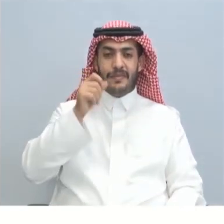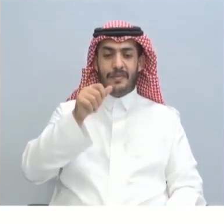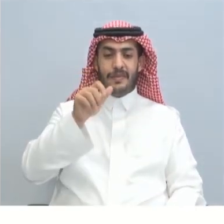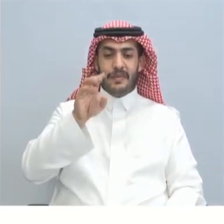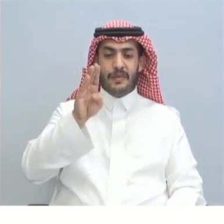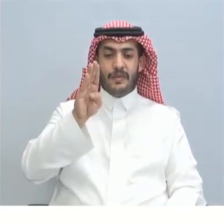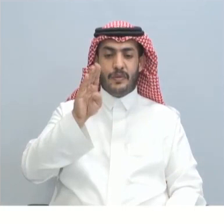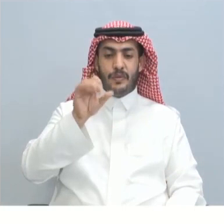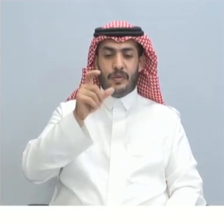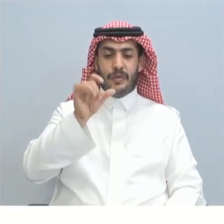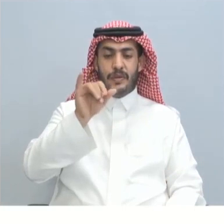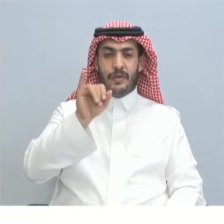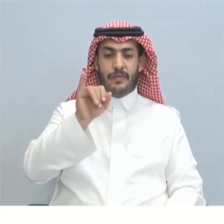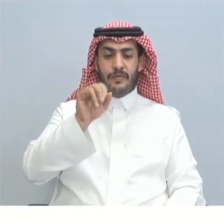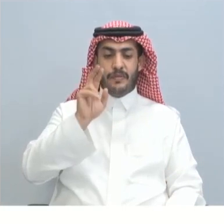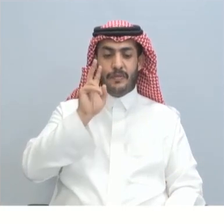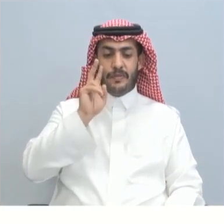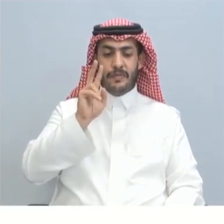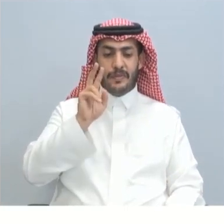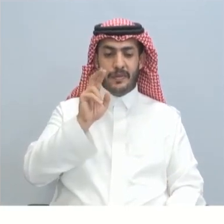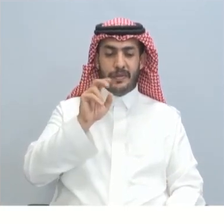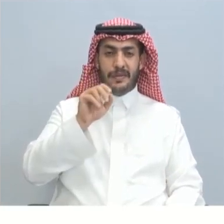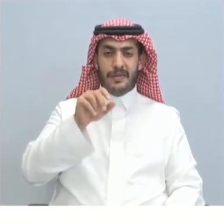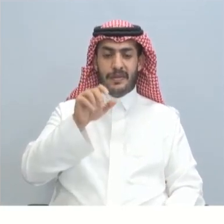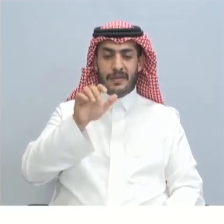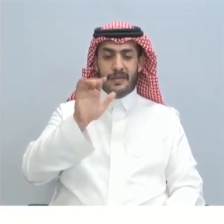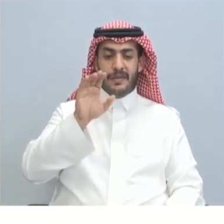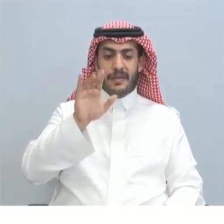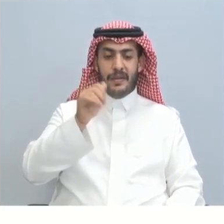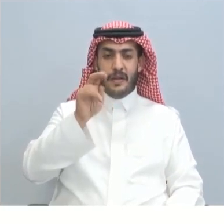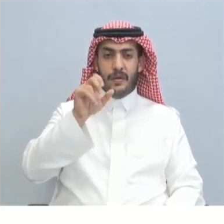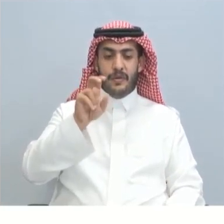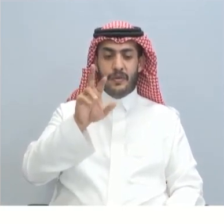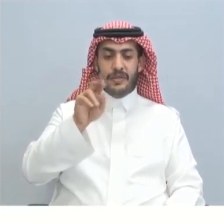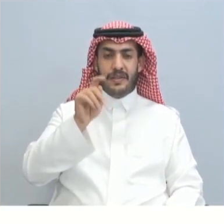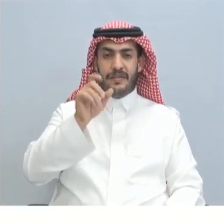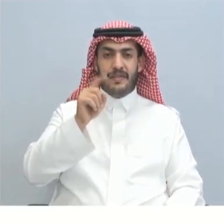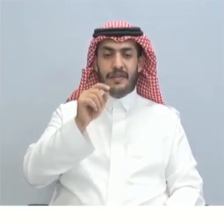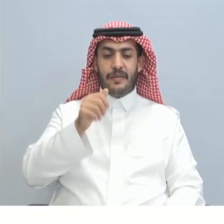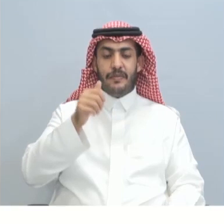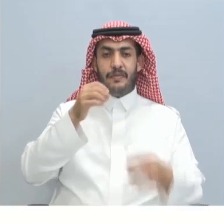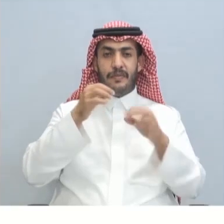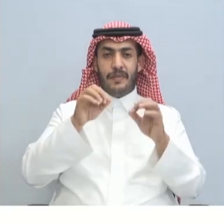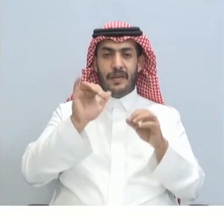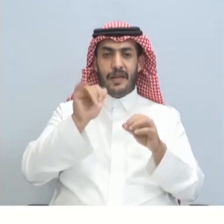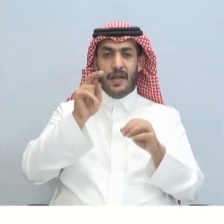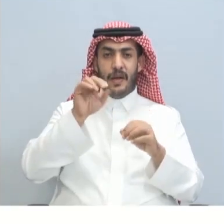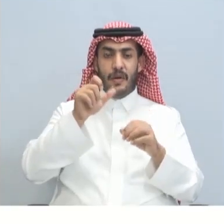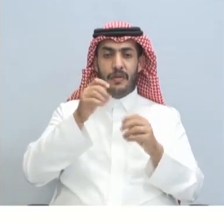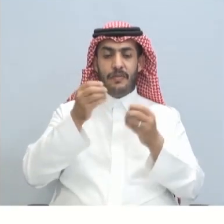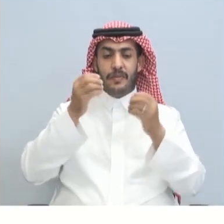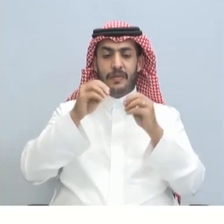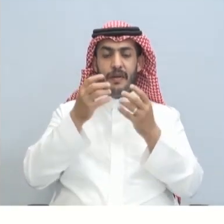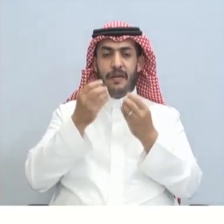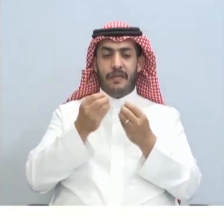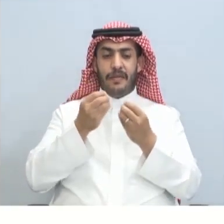الكورندم يوجد ايضا في شكلين من الاحجار الكريم هم الياقوت والزفير حيث يحتوي الياقوت على كميات